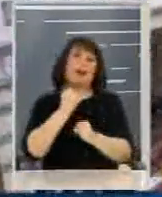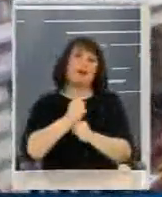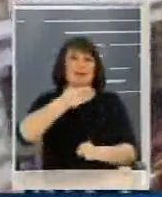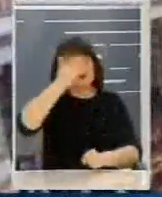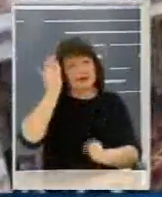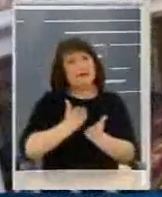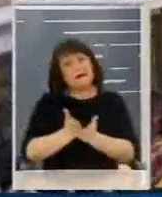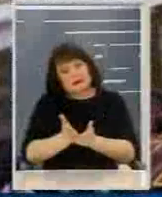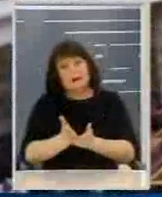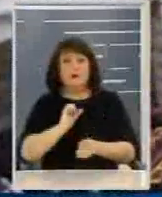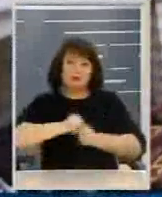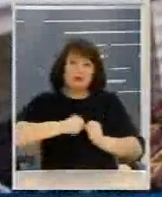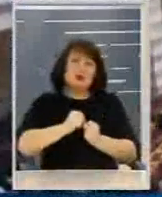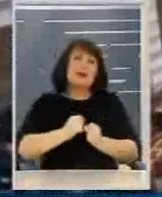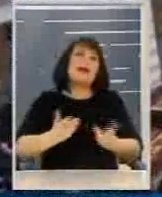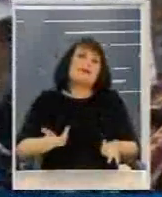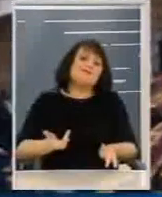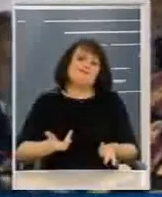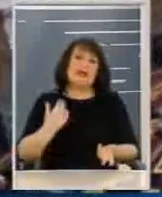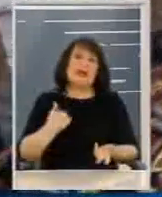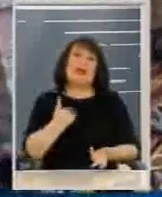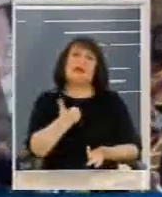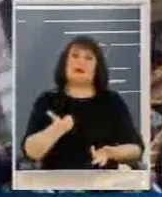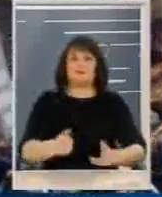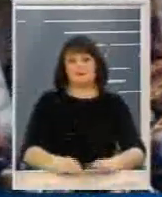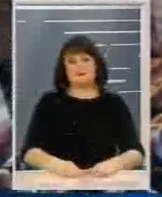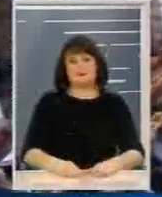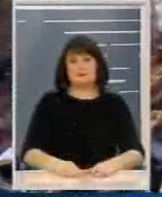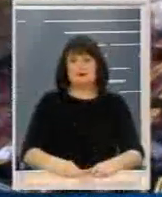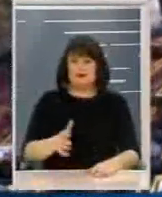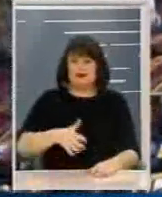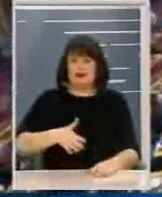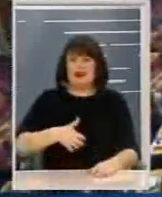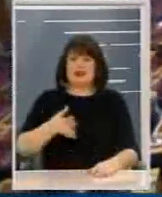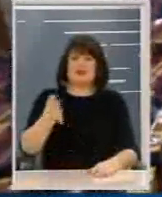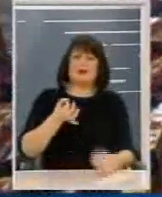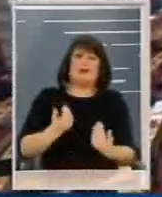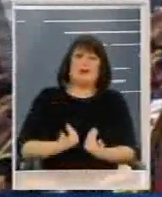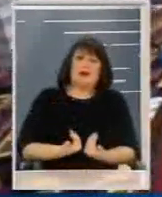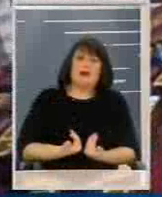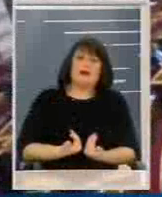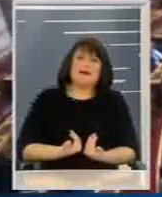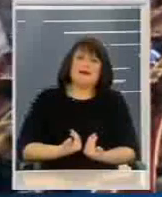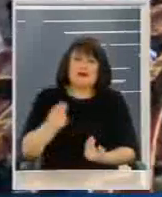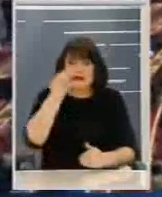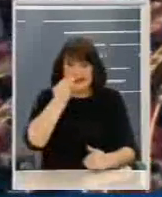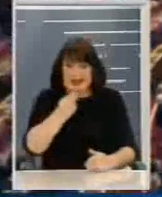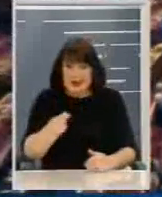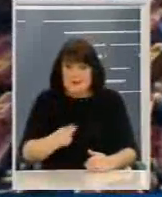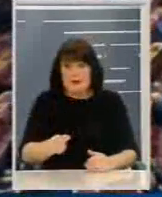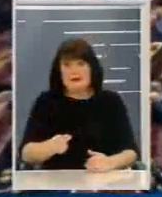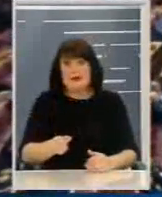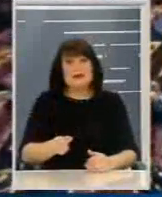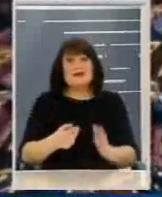τίμια. Είναι αστείο όμως να ισχυρίζεστε ότι αυτά τα φαινόμενα